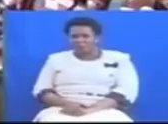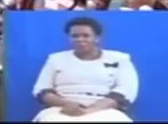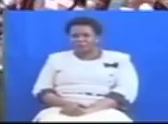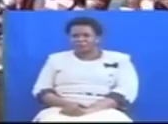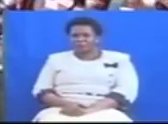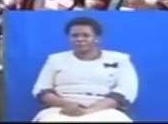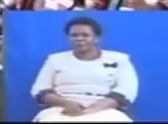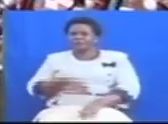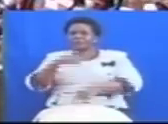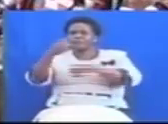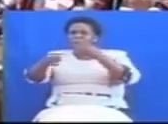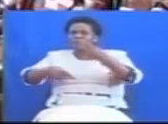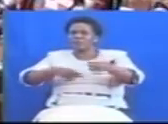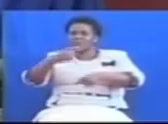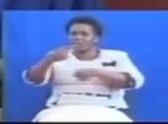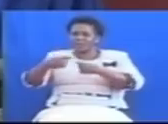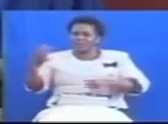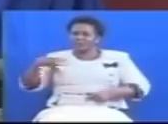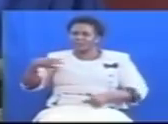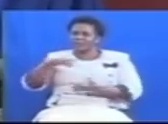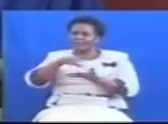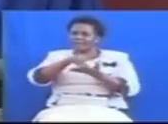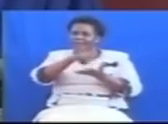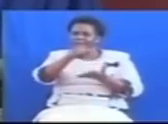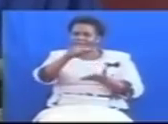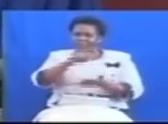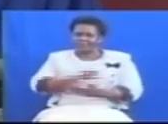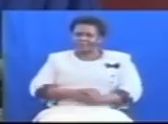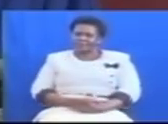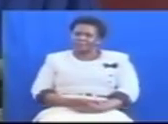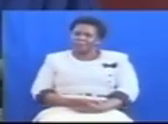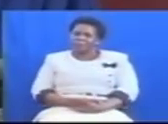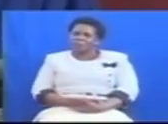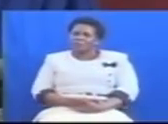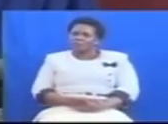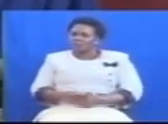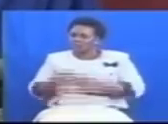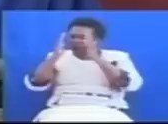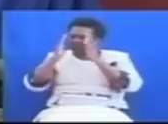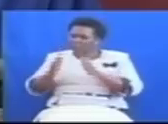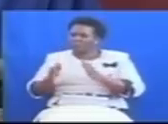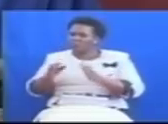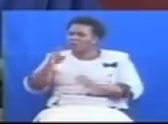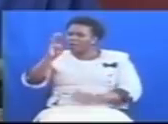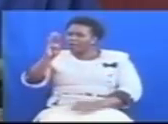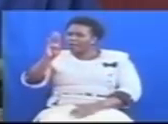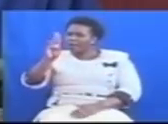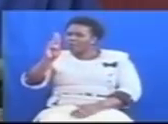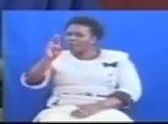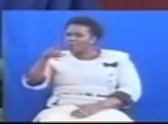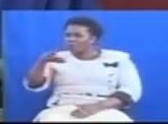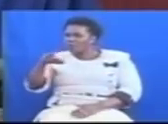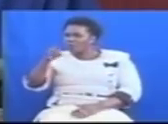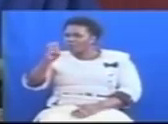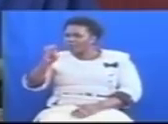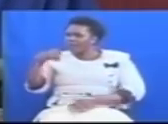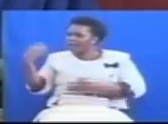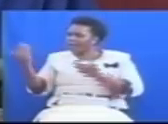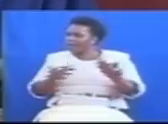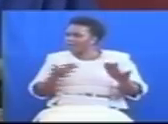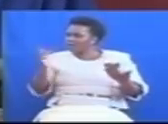Mheshimiwa, tunaendelea na Wizara ya Ardhi, Nyumba na Maendeleo ya Makazi. Mheshimiwa Bupe Nelson